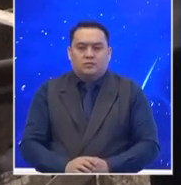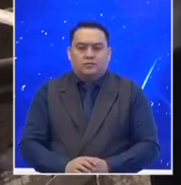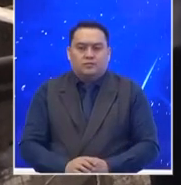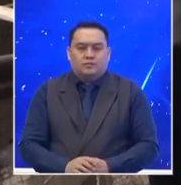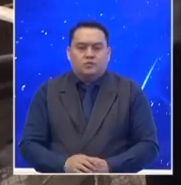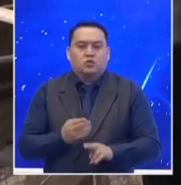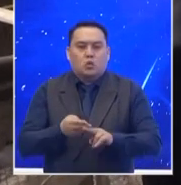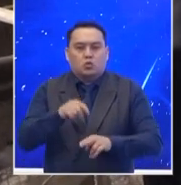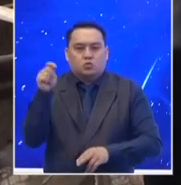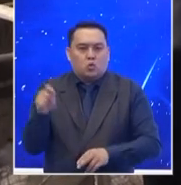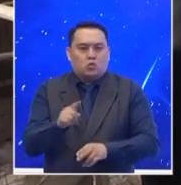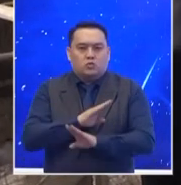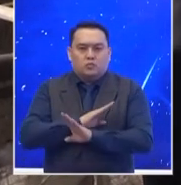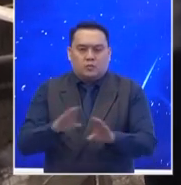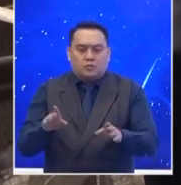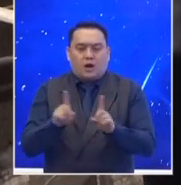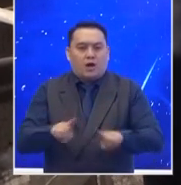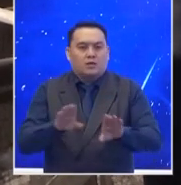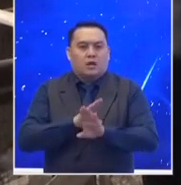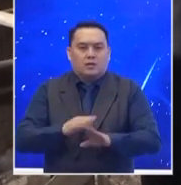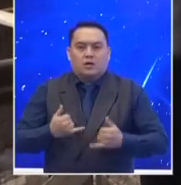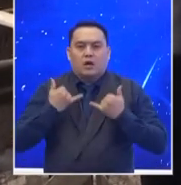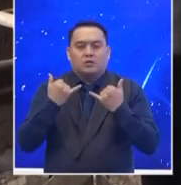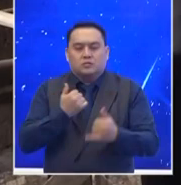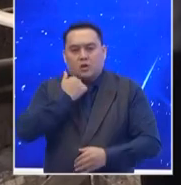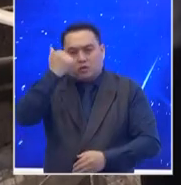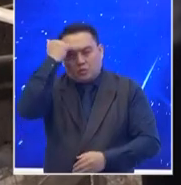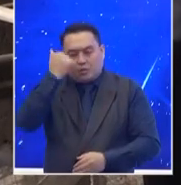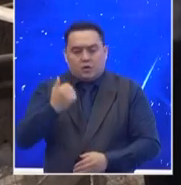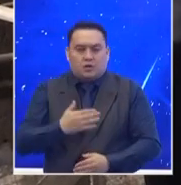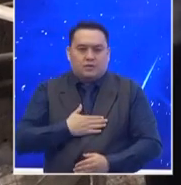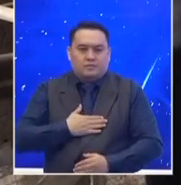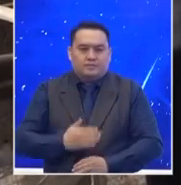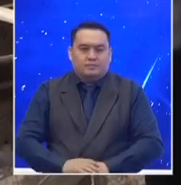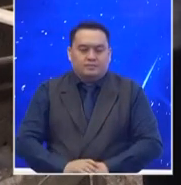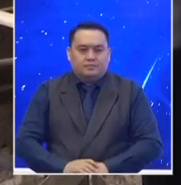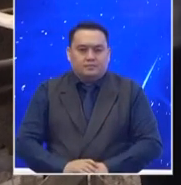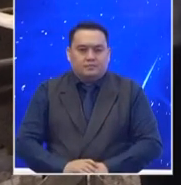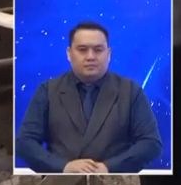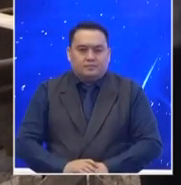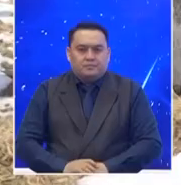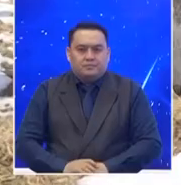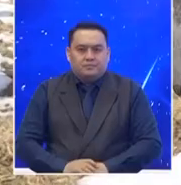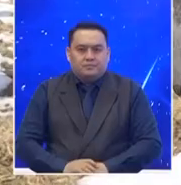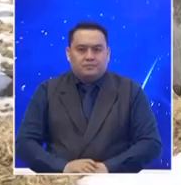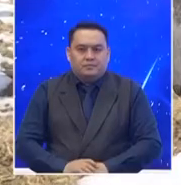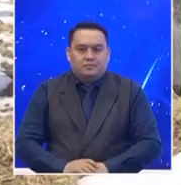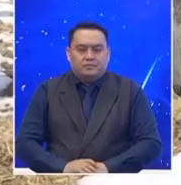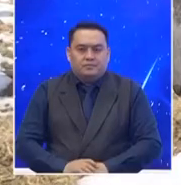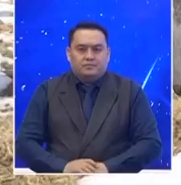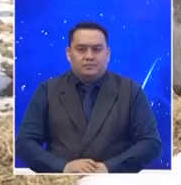көрмеңдер. Соғыс болмасын. Рахмет осылай қал жағдайымызды сұрап, көңіл күйімді көтергендеріңе. Өткен